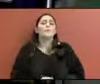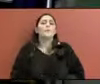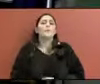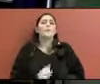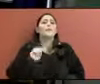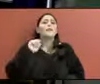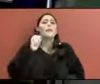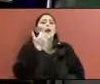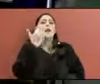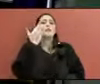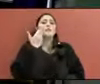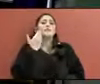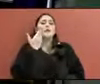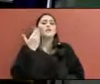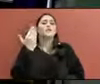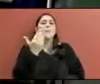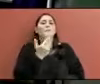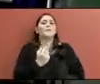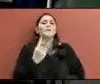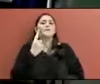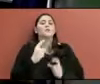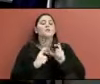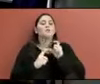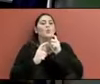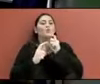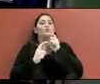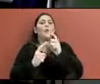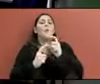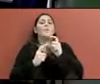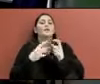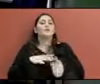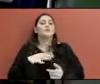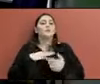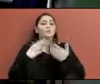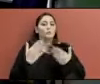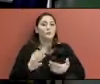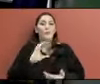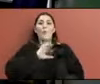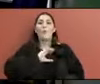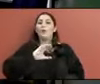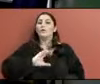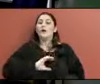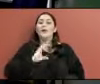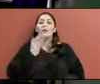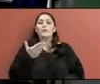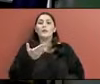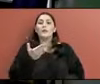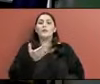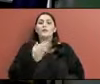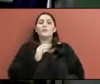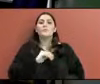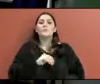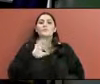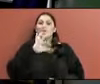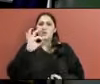değerli izleyicilerimize bir soru sormak istiyorum. KODA, KODA nedir diye hiç duydunuz mu?